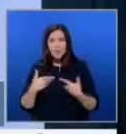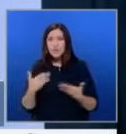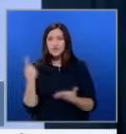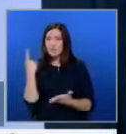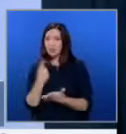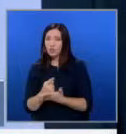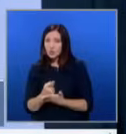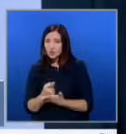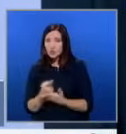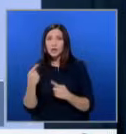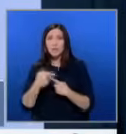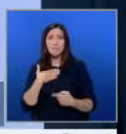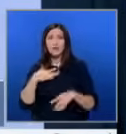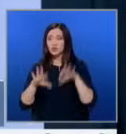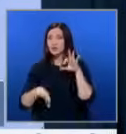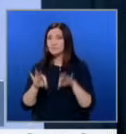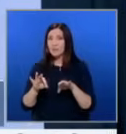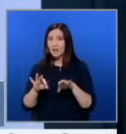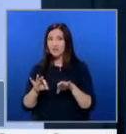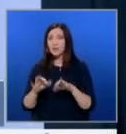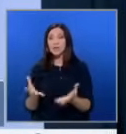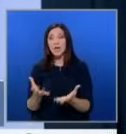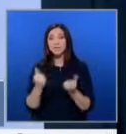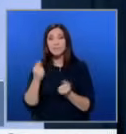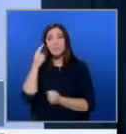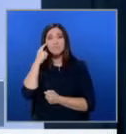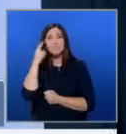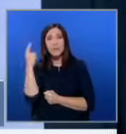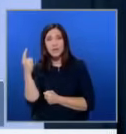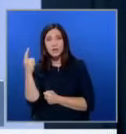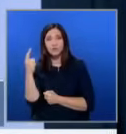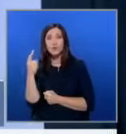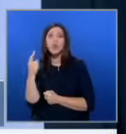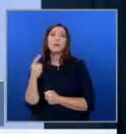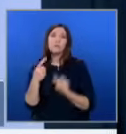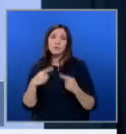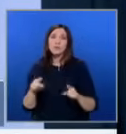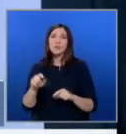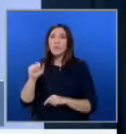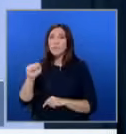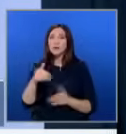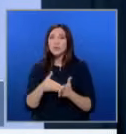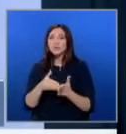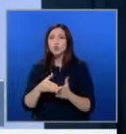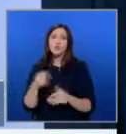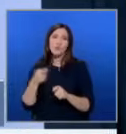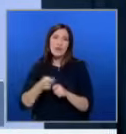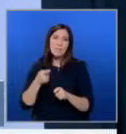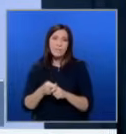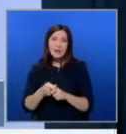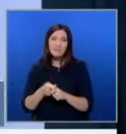сме длъжни към нашите избиратели да вземем мнението на останалите партии, защото да